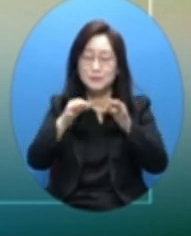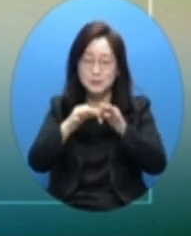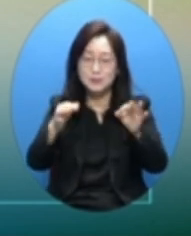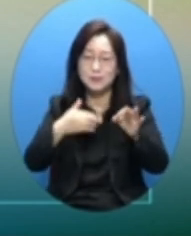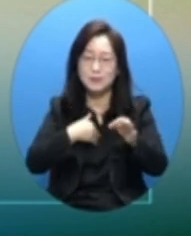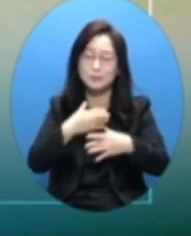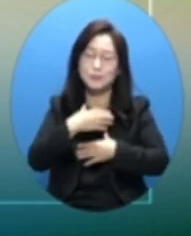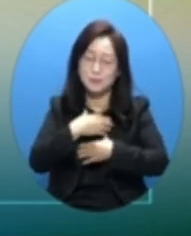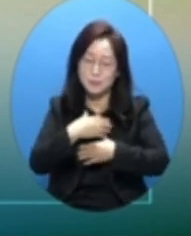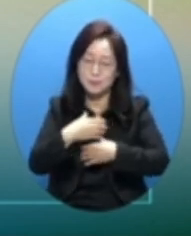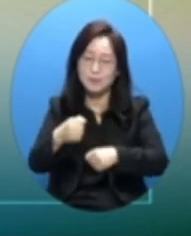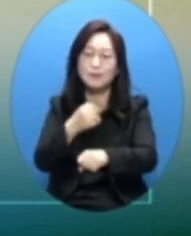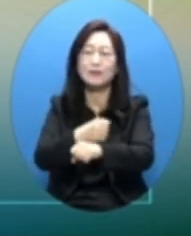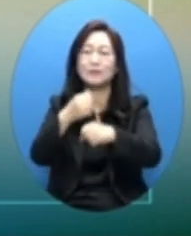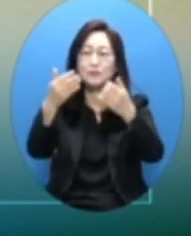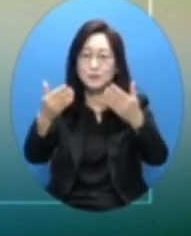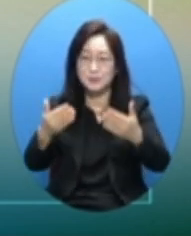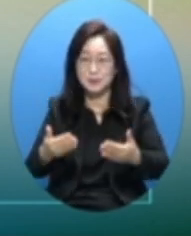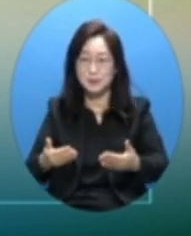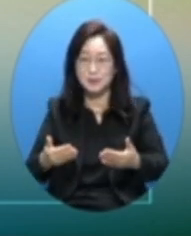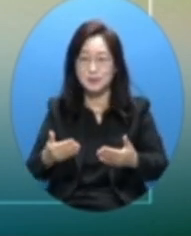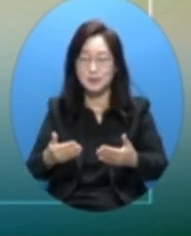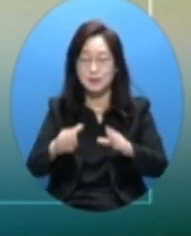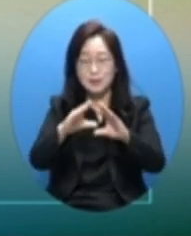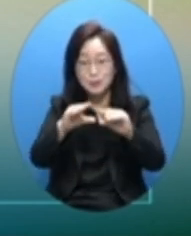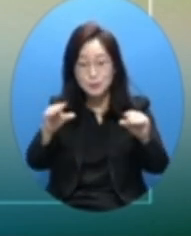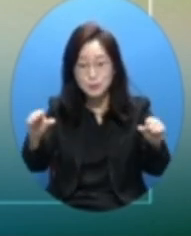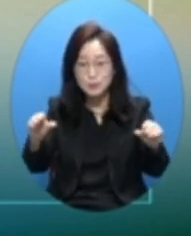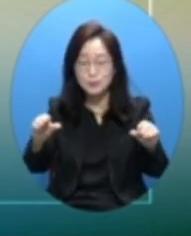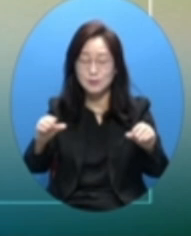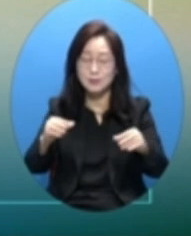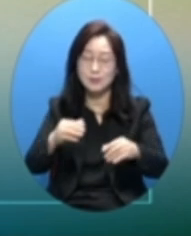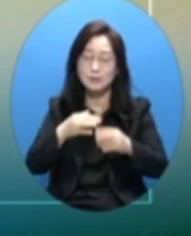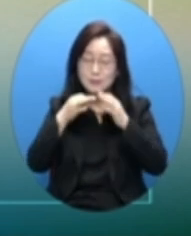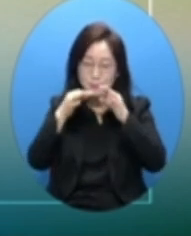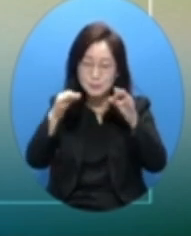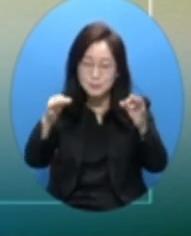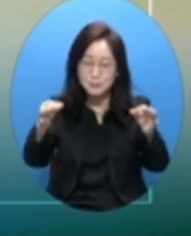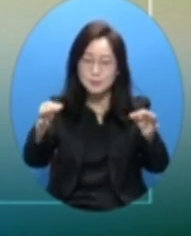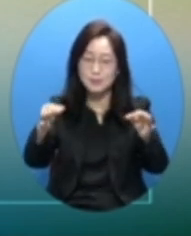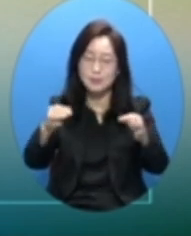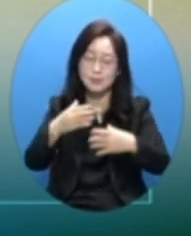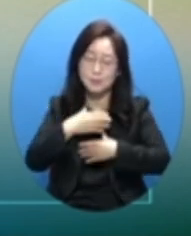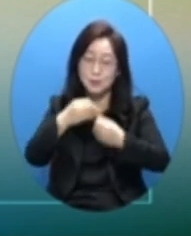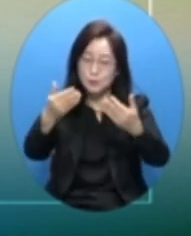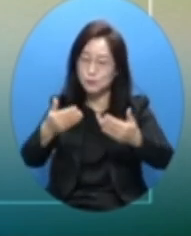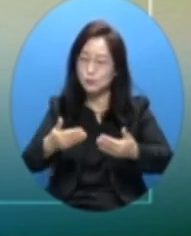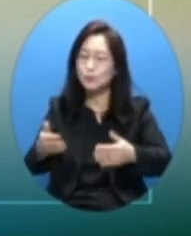주님의 변하게 합니다 그 어떤 음성도 주님의 그 부드러운 성만큼 나를 평안하게 하는 것이 없습니다